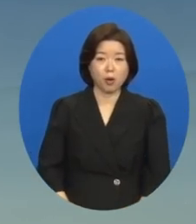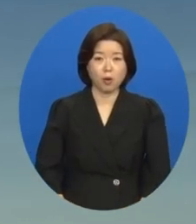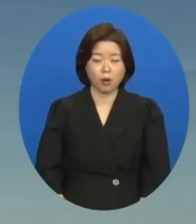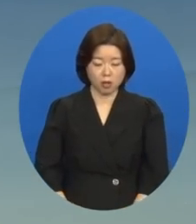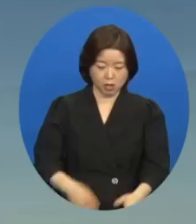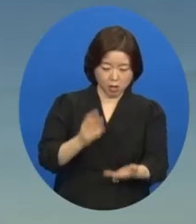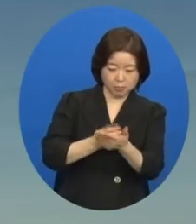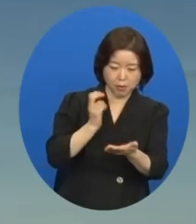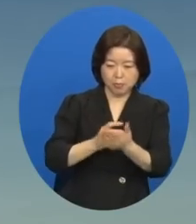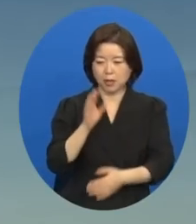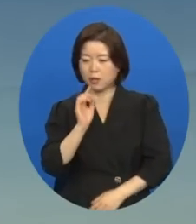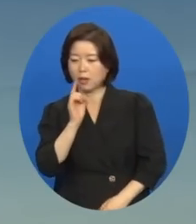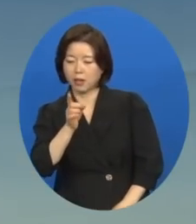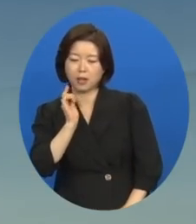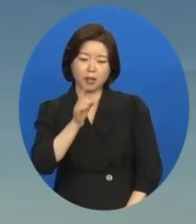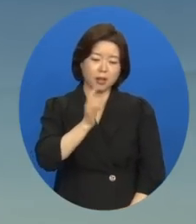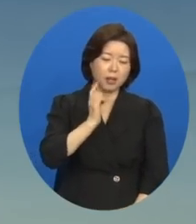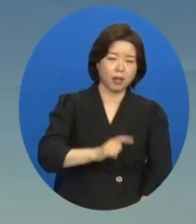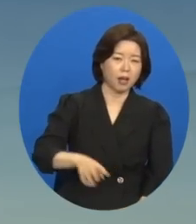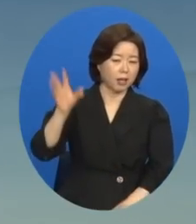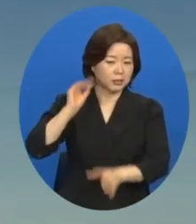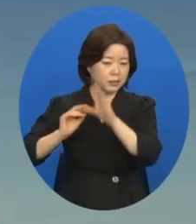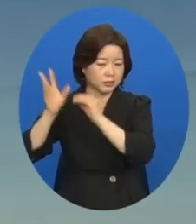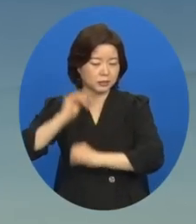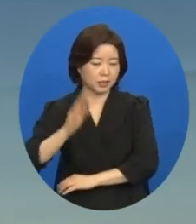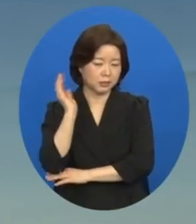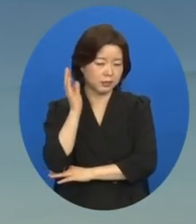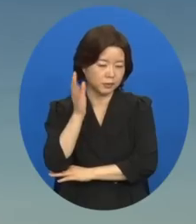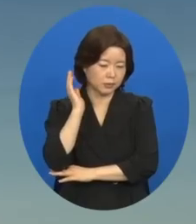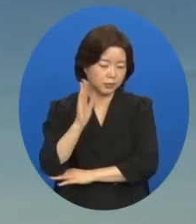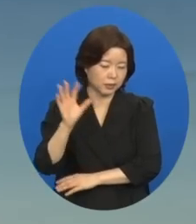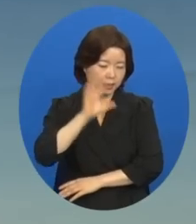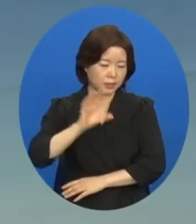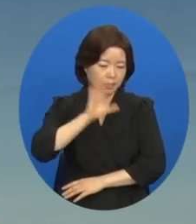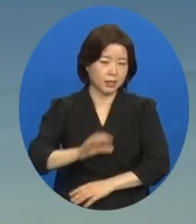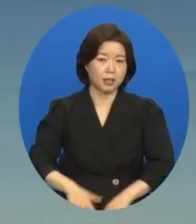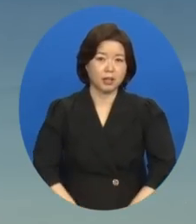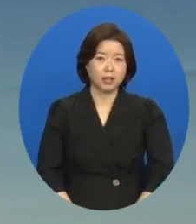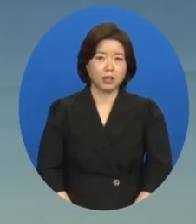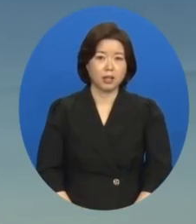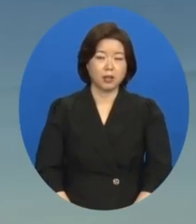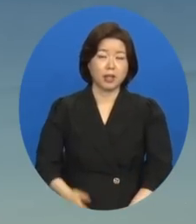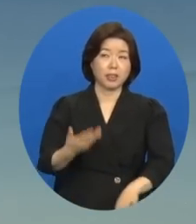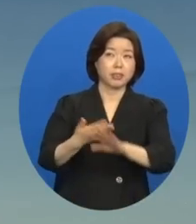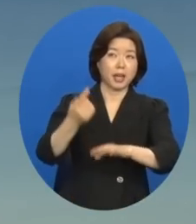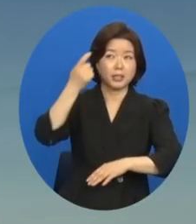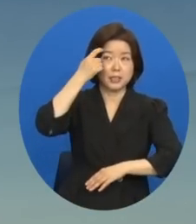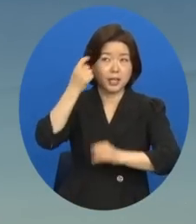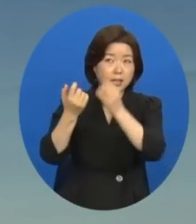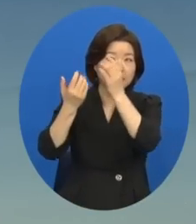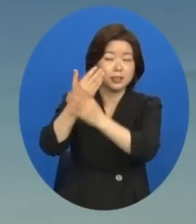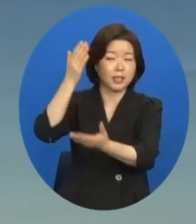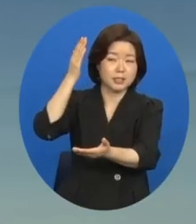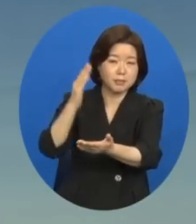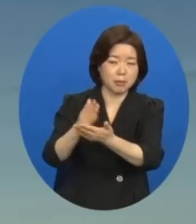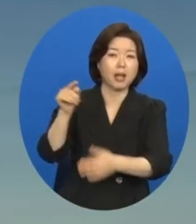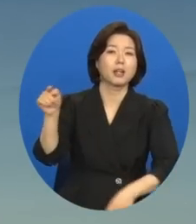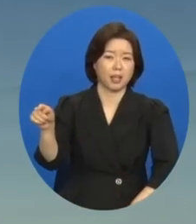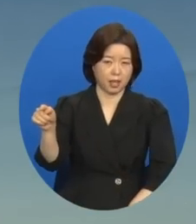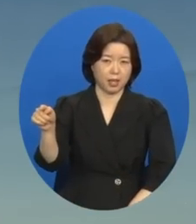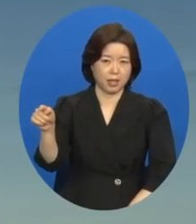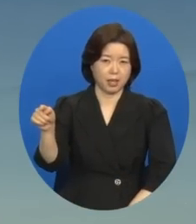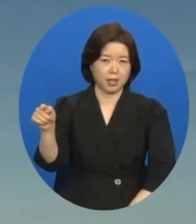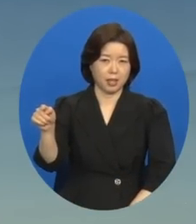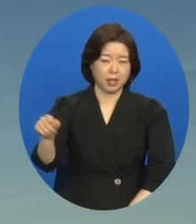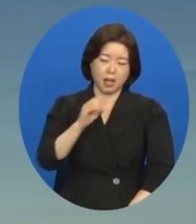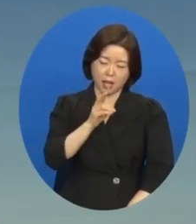계속 외워요. 계속 되뇌기는 거죠. 왜요? 다른 생각 못 들어오게 하려고요. 그게 인간이 할 수 있는 최고의